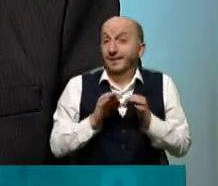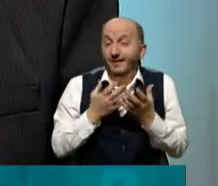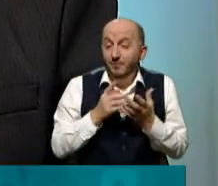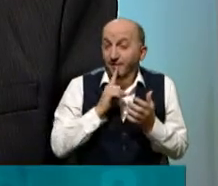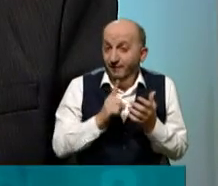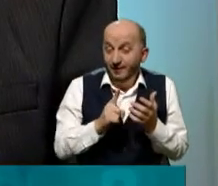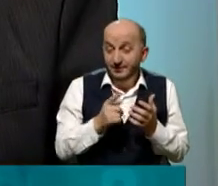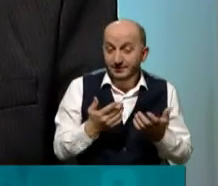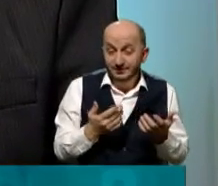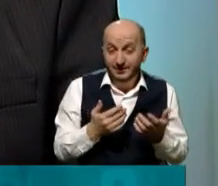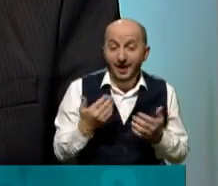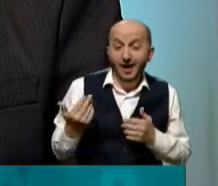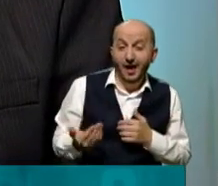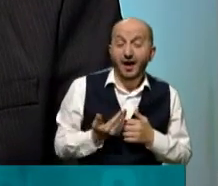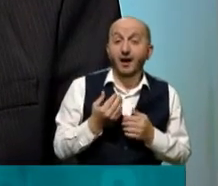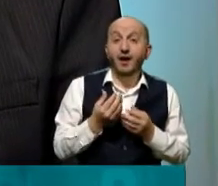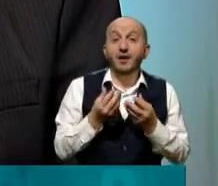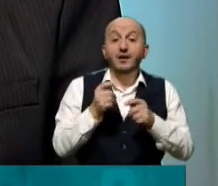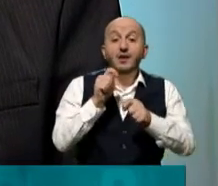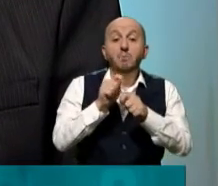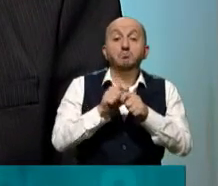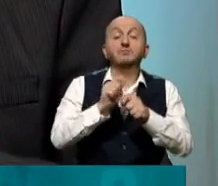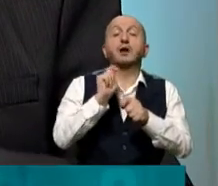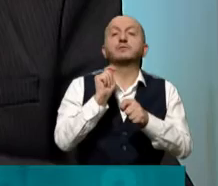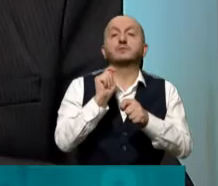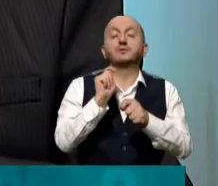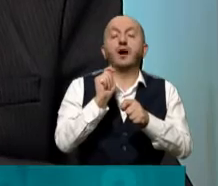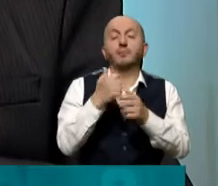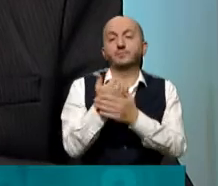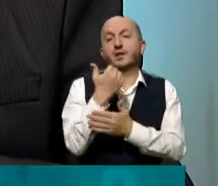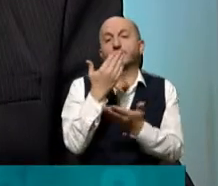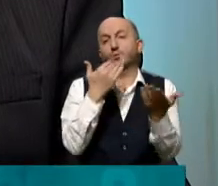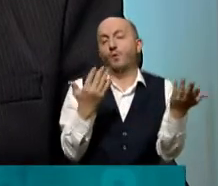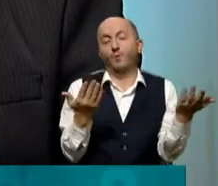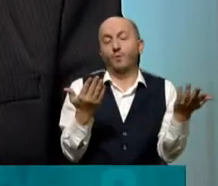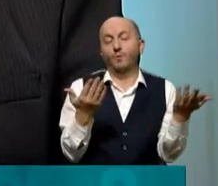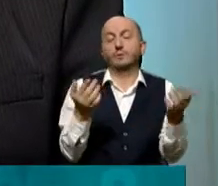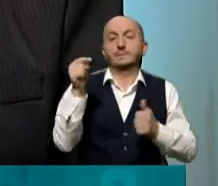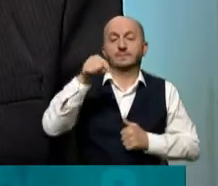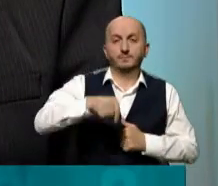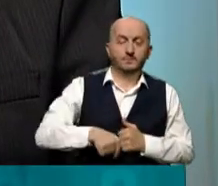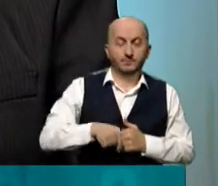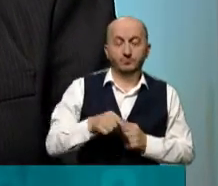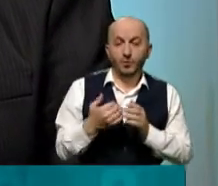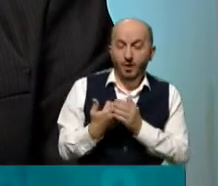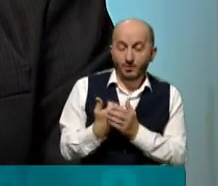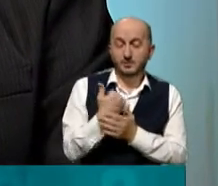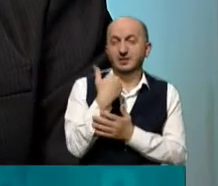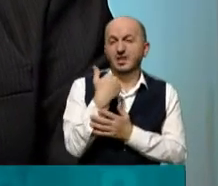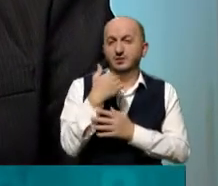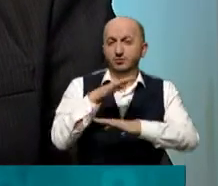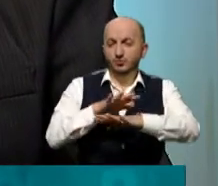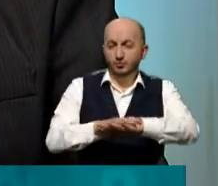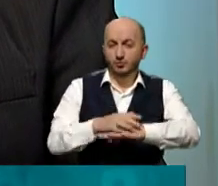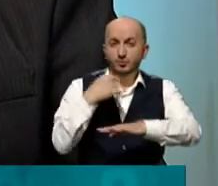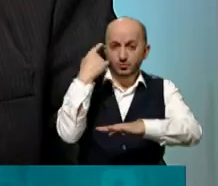su demek. Eğer olmazsa abdest yoktur. Şimdi bu abdest huzurlarından